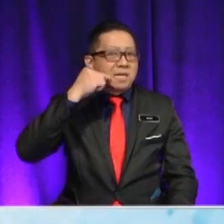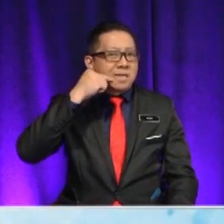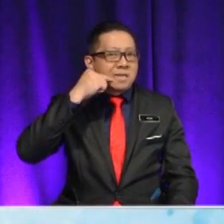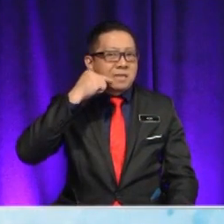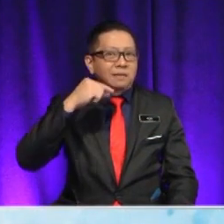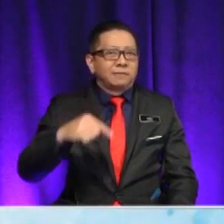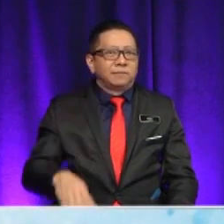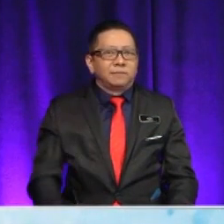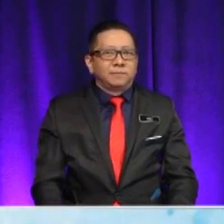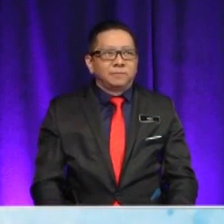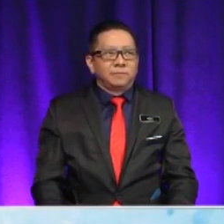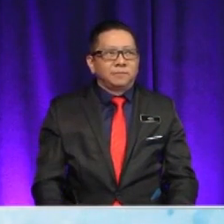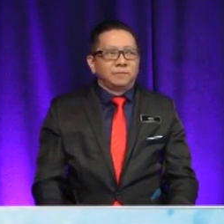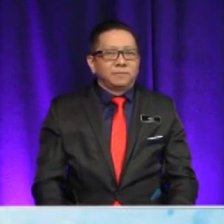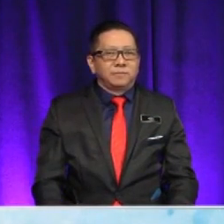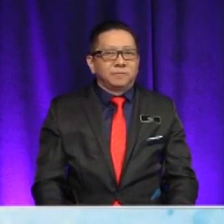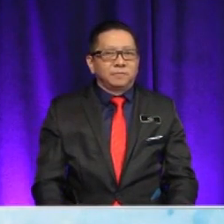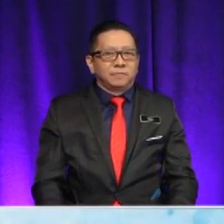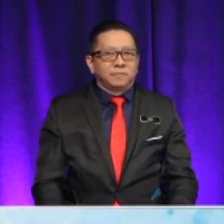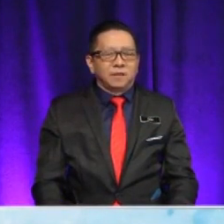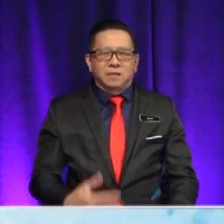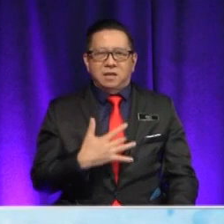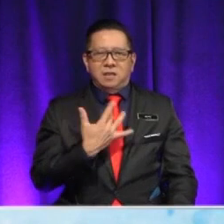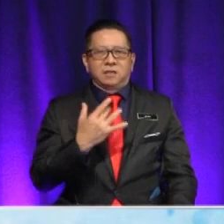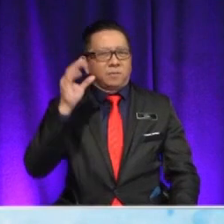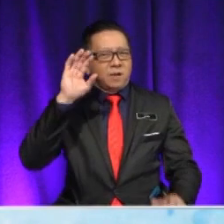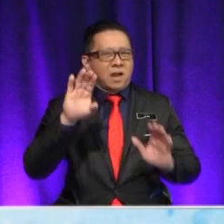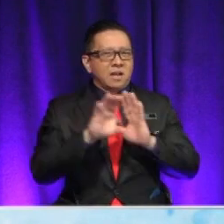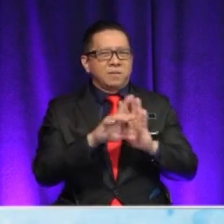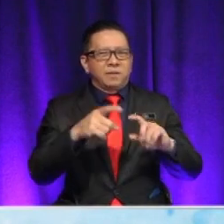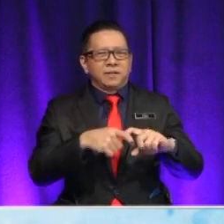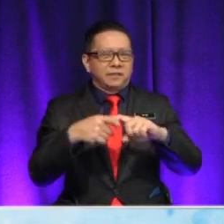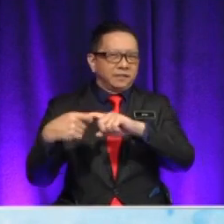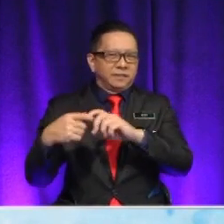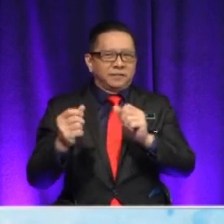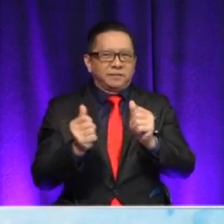Akilah. Cikgu, saya rasa gambar ini berkaitan